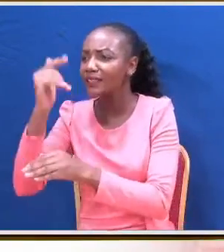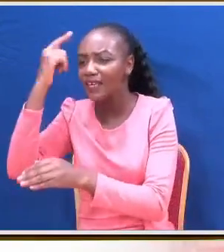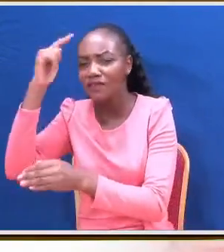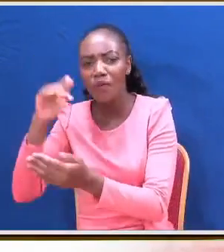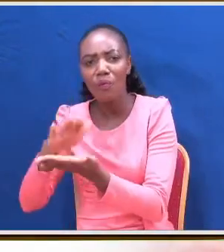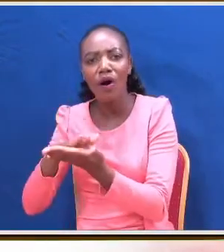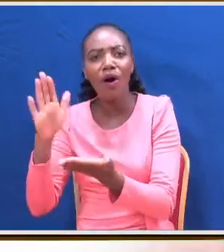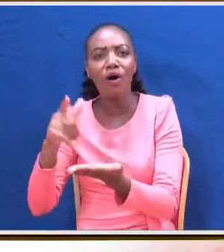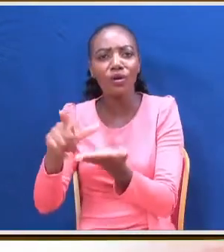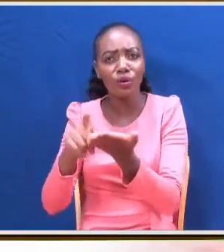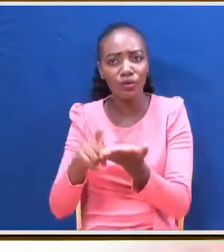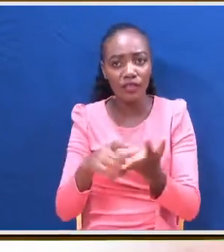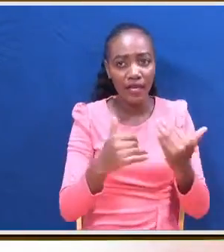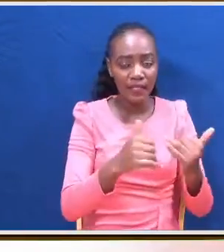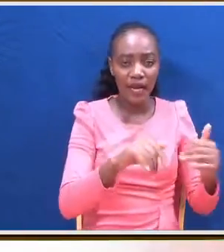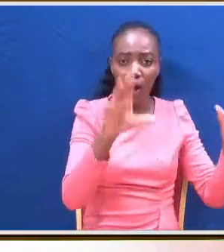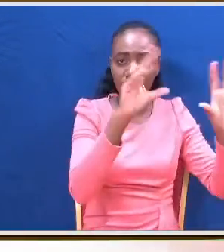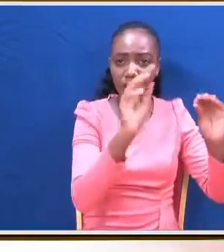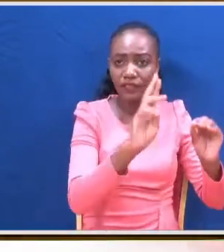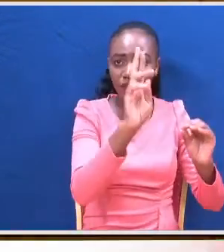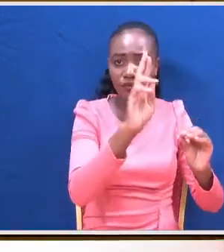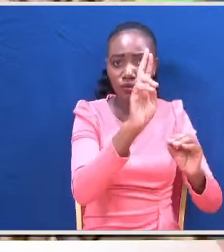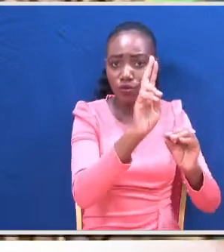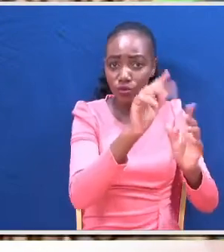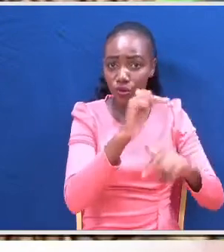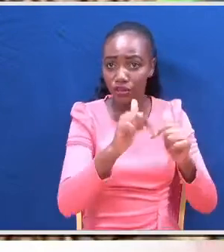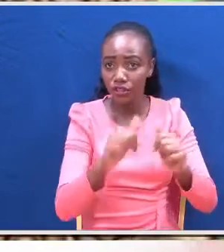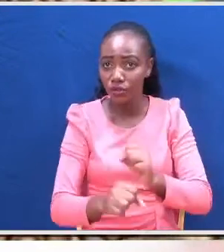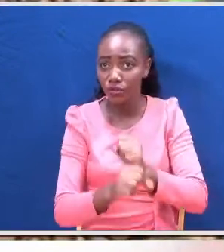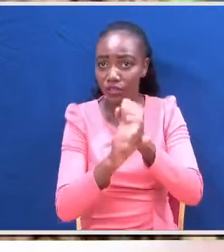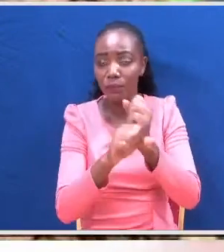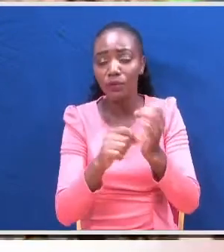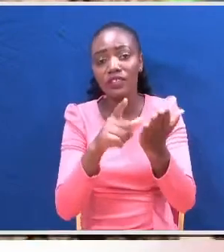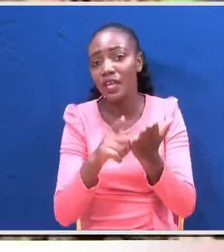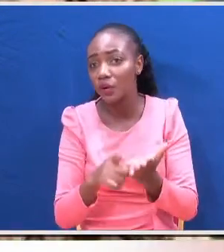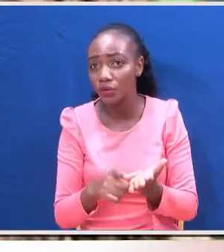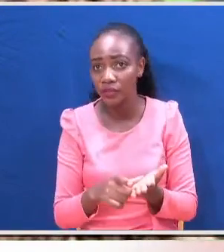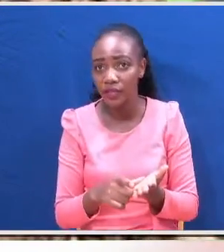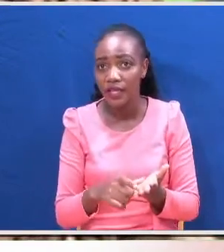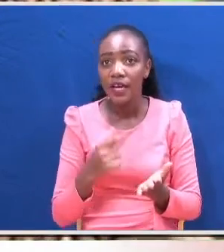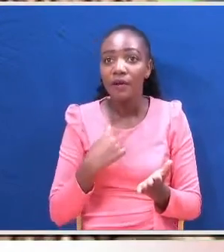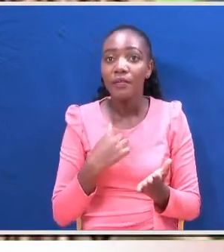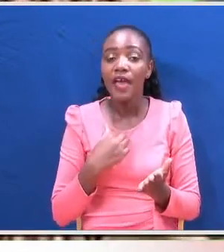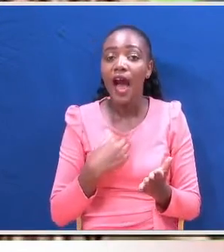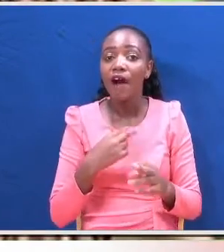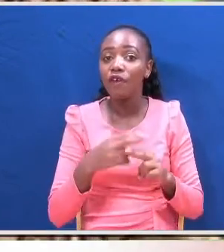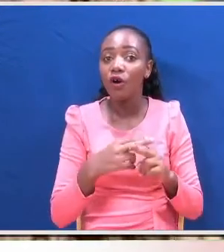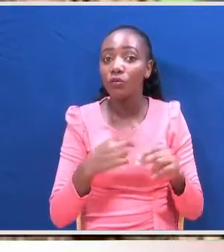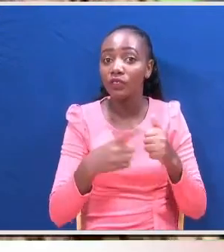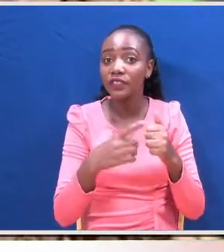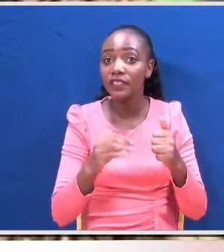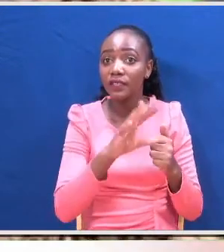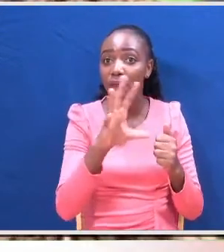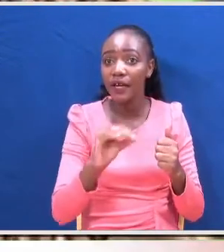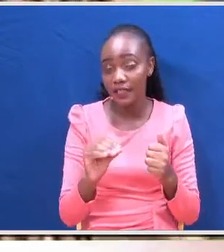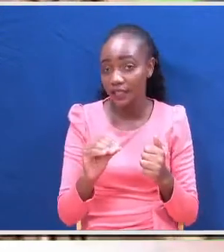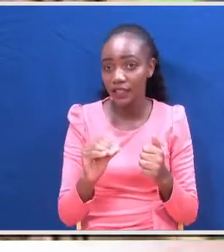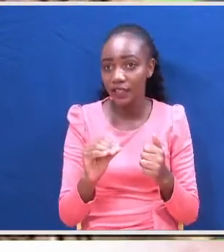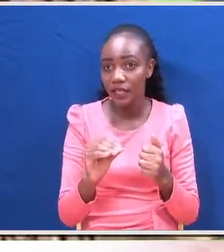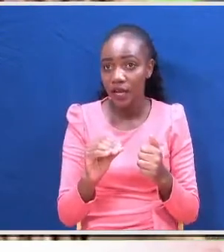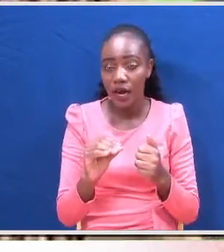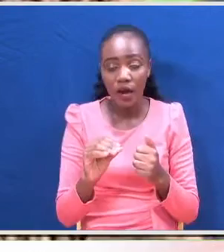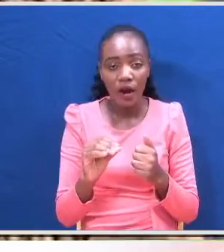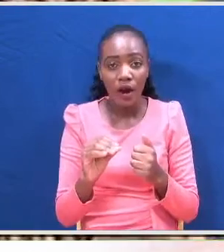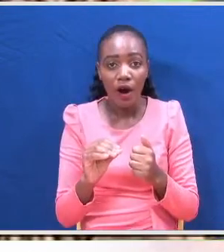Rais Kenyatta amekuwa akitetea hamu hii ya mikopo. I have almost 60% of the Republic of Kenya connected to